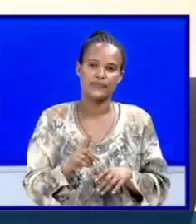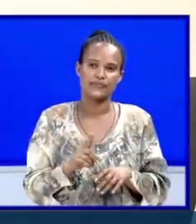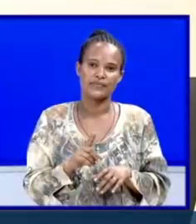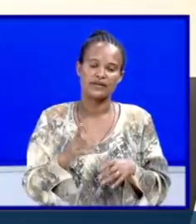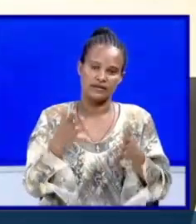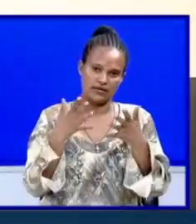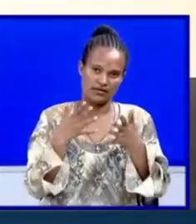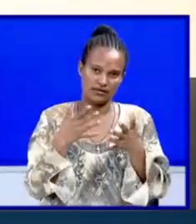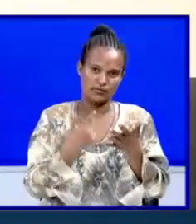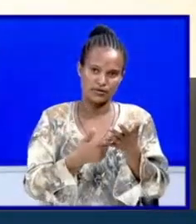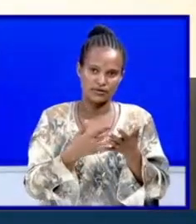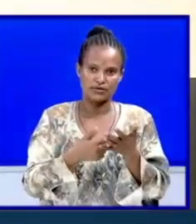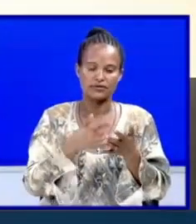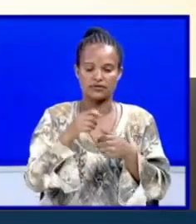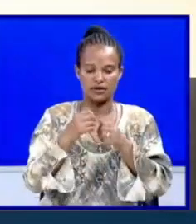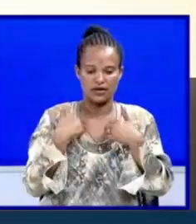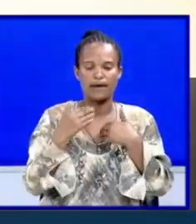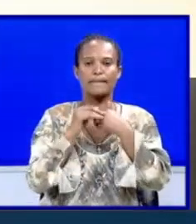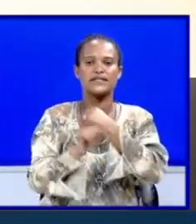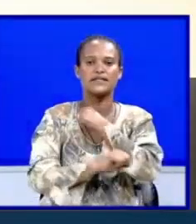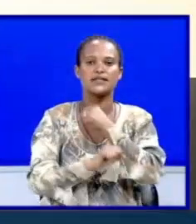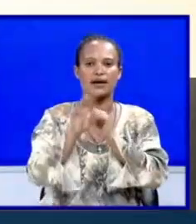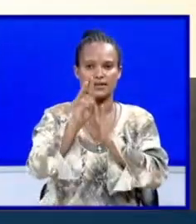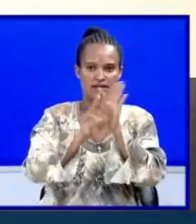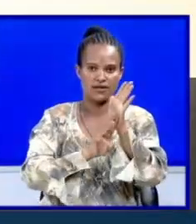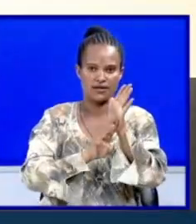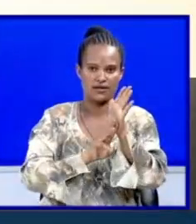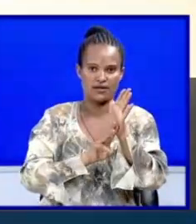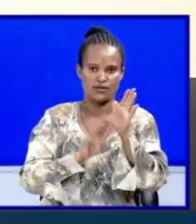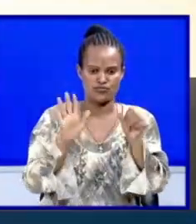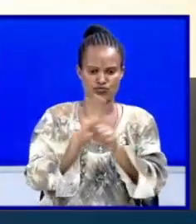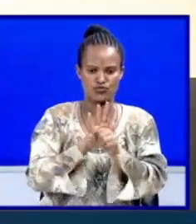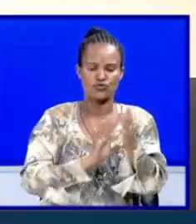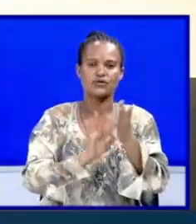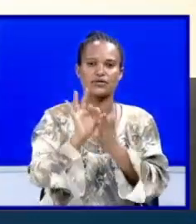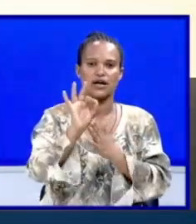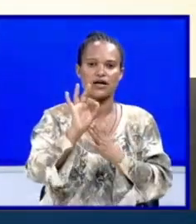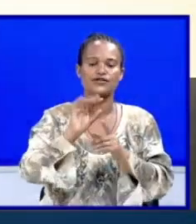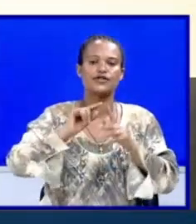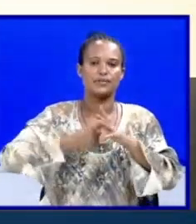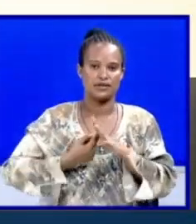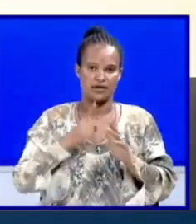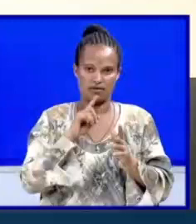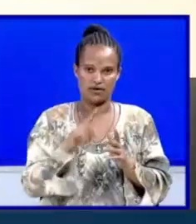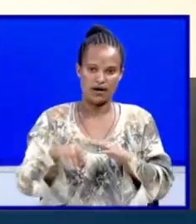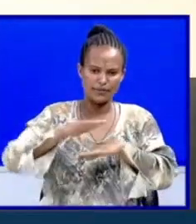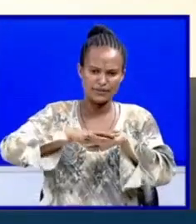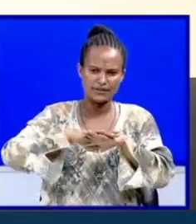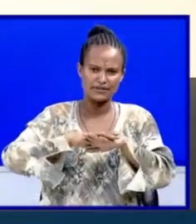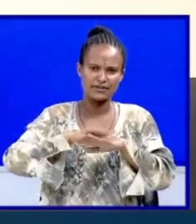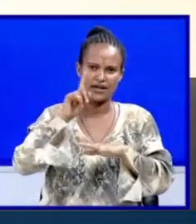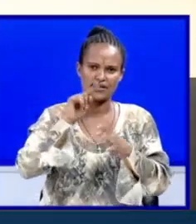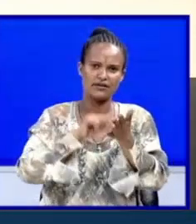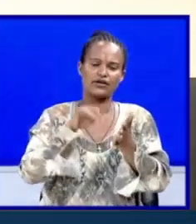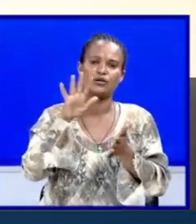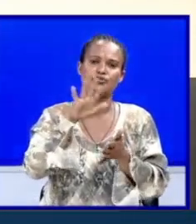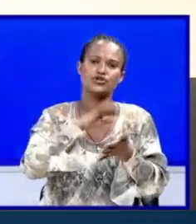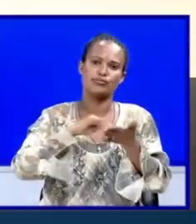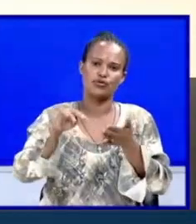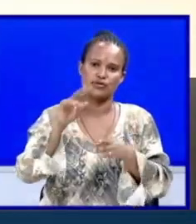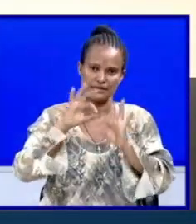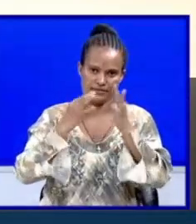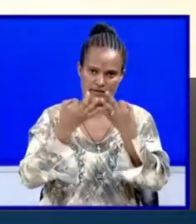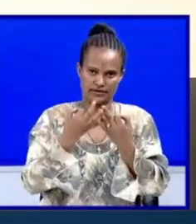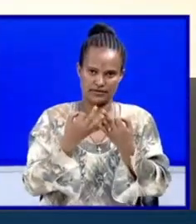ተልምና። በትልምና መሰረት እውን ኣብ ወርሒ ሰነ ሙሉእ ቆፀራ ጀሚርና ኢና ኣብ ልዕሊ 1.5 ሚልዮን ስድራ